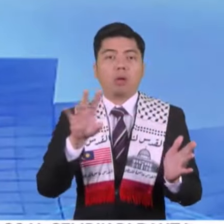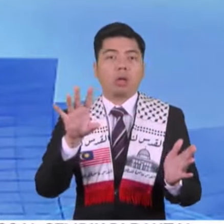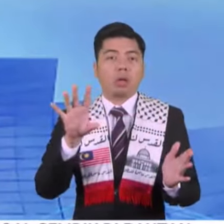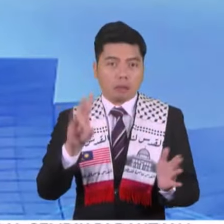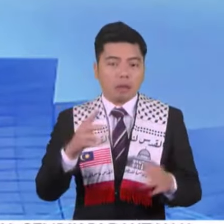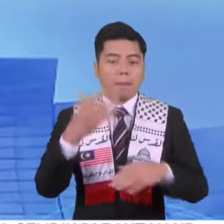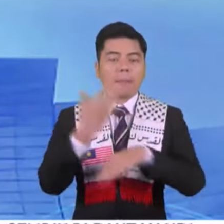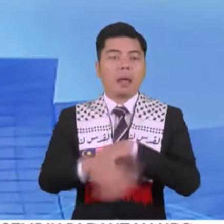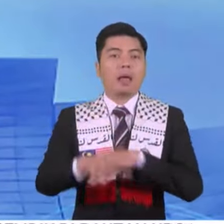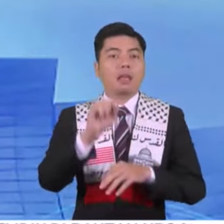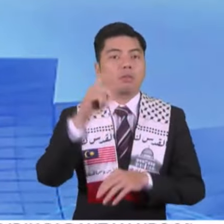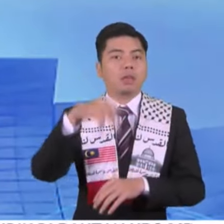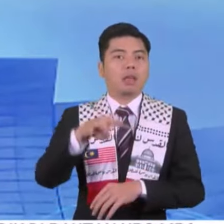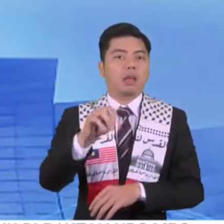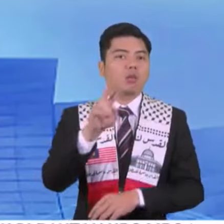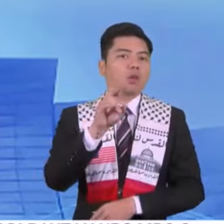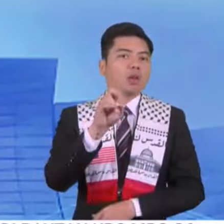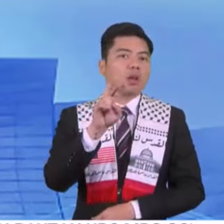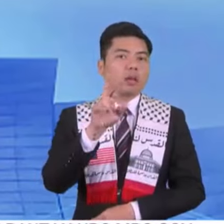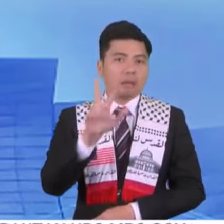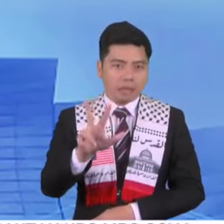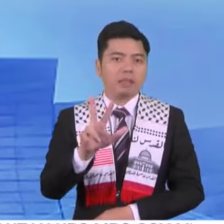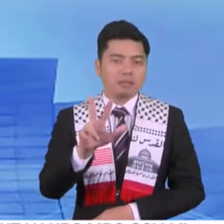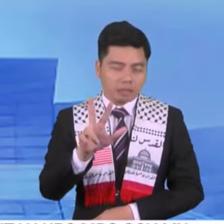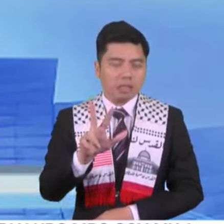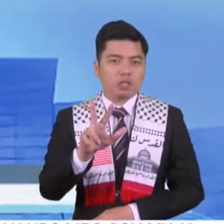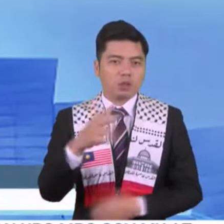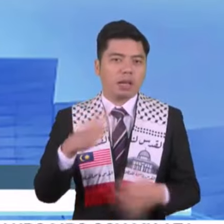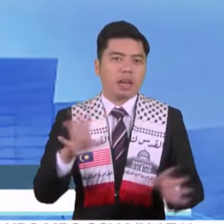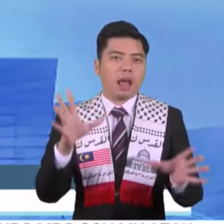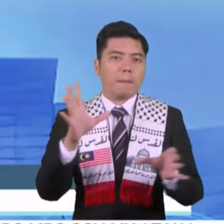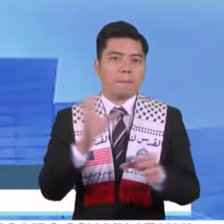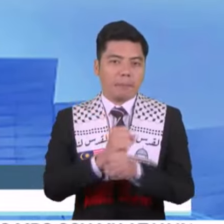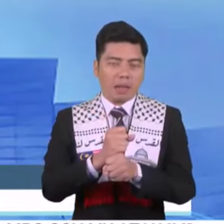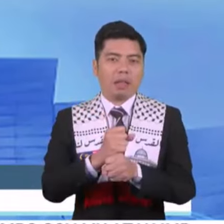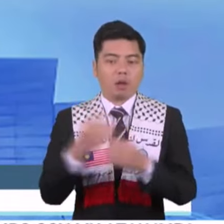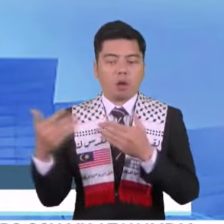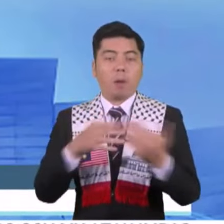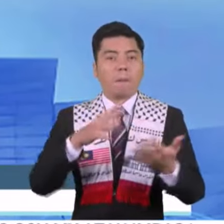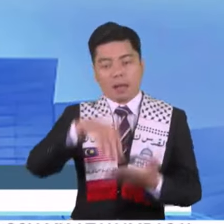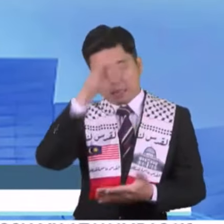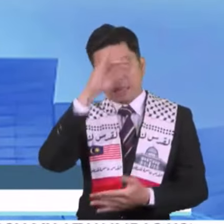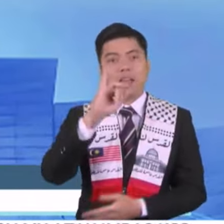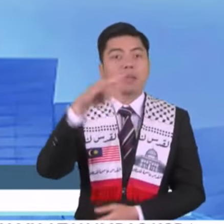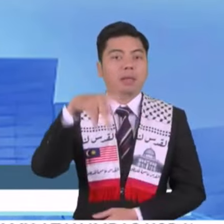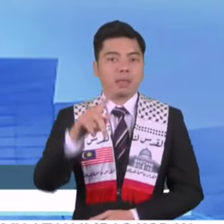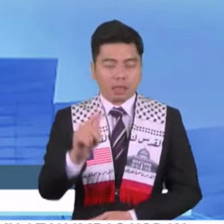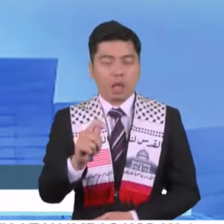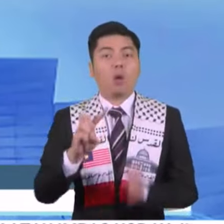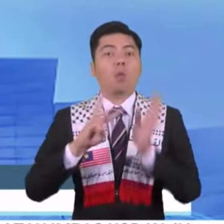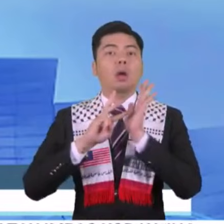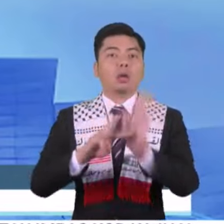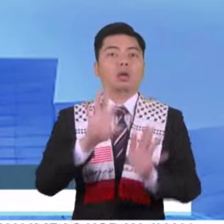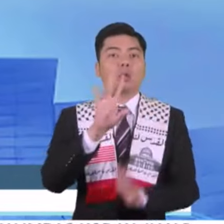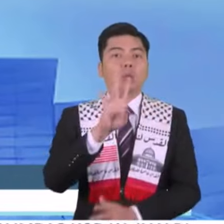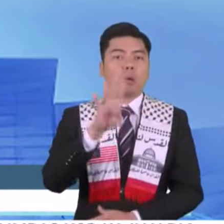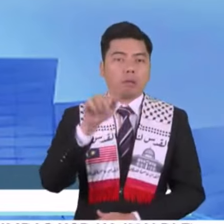159,027 lepasan SPM 2023 ditawar melanjutkan pengajian ke IPT. Ia